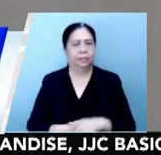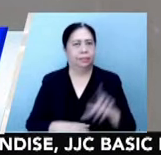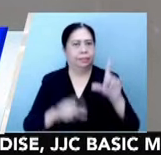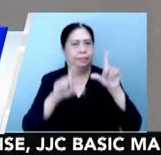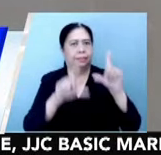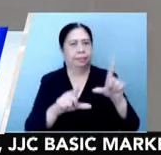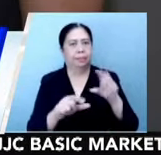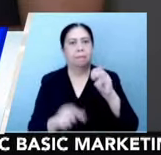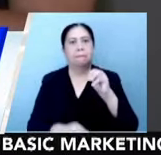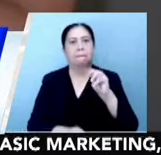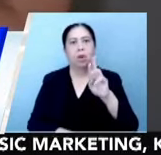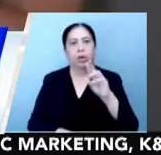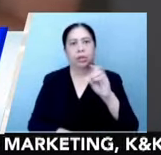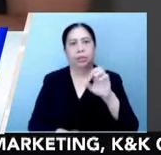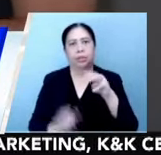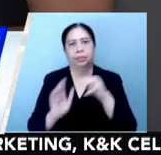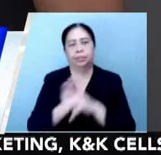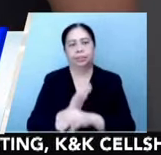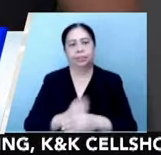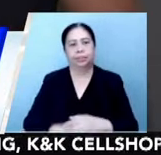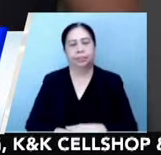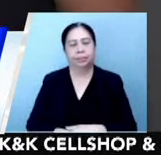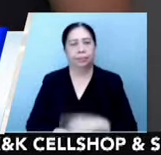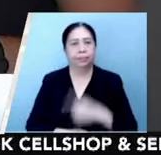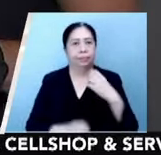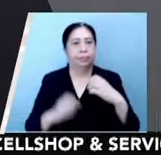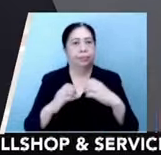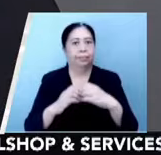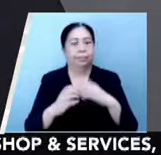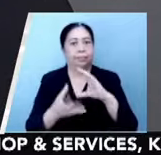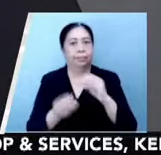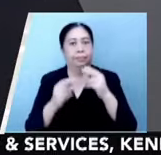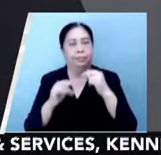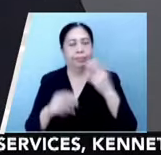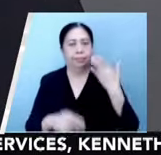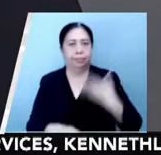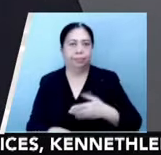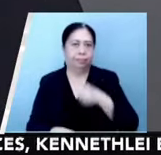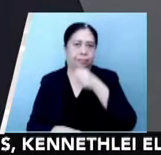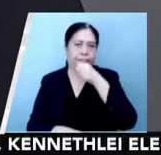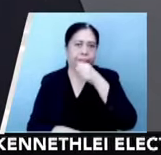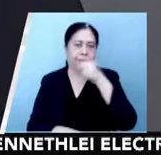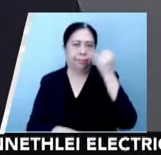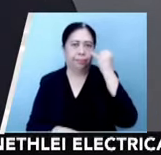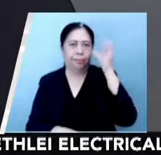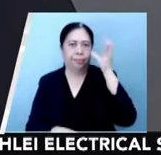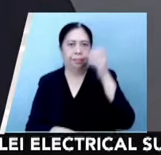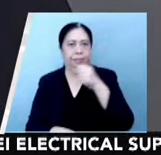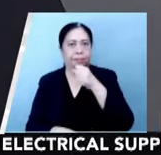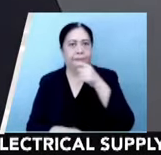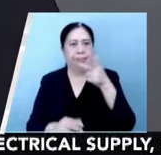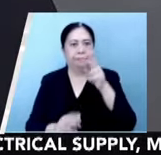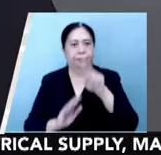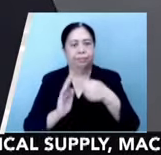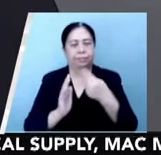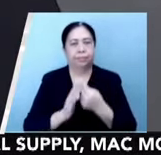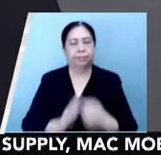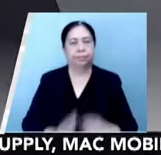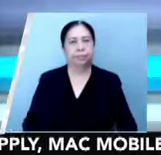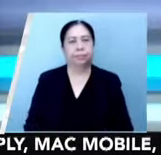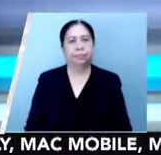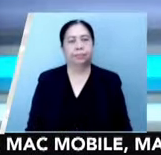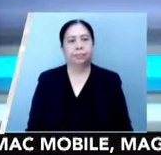murder ang suspect. Para sa GMA Integrated News, John Consulta, Nakatutok, 24 Horas.